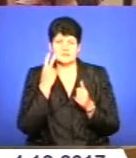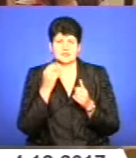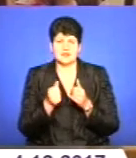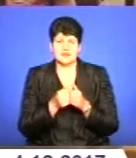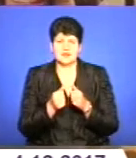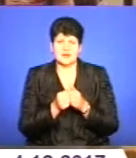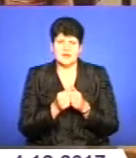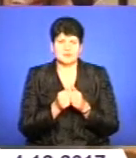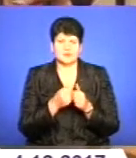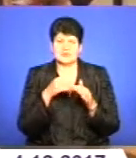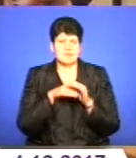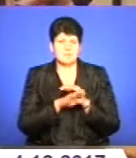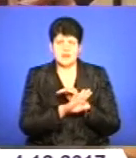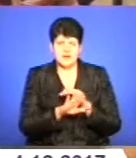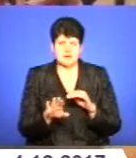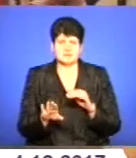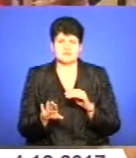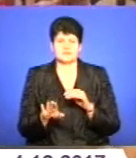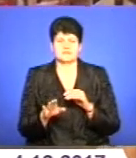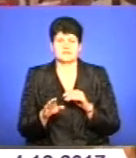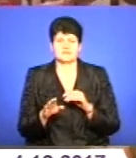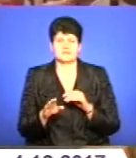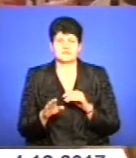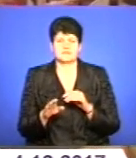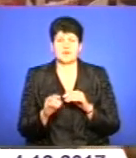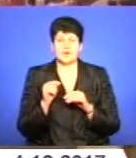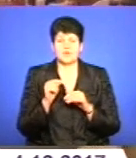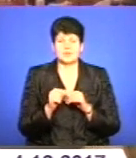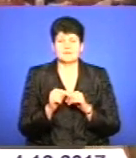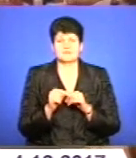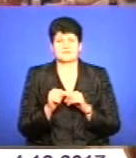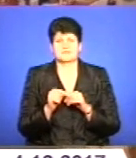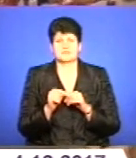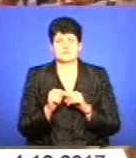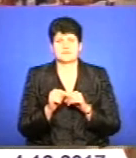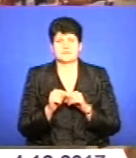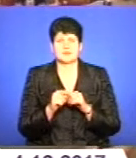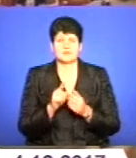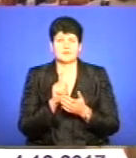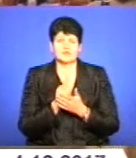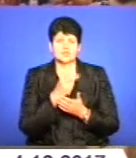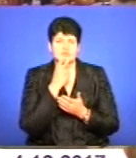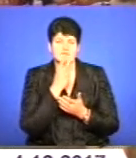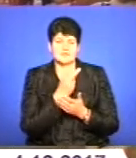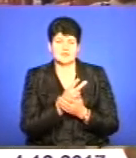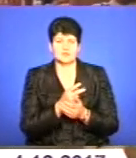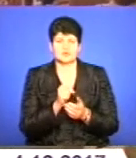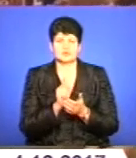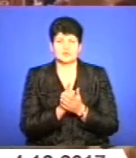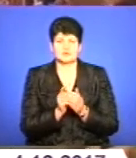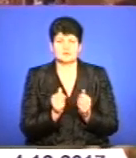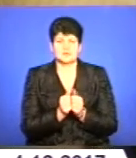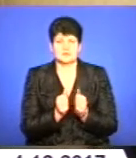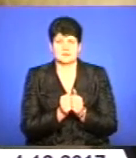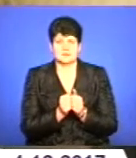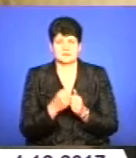Он не прячется, он не ищет себе укромных уголков. Вот он Його повинні бачити, він повинен бути возле